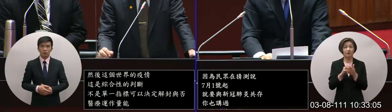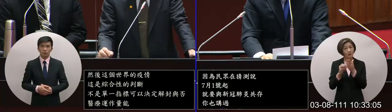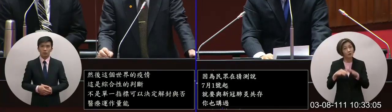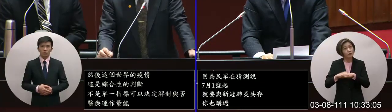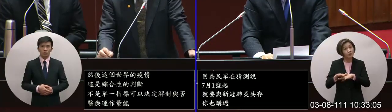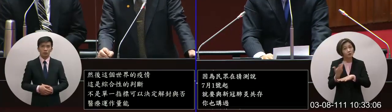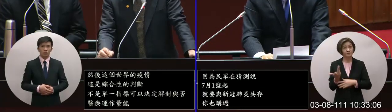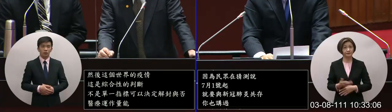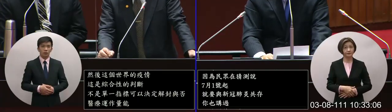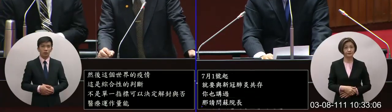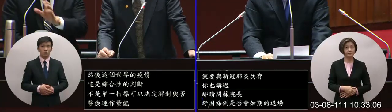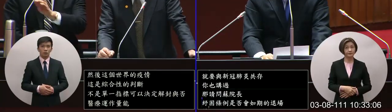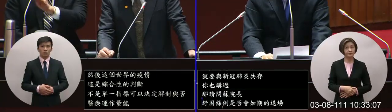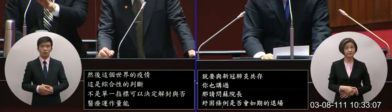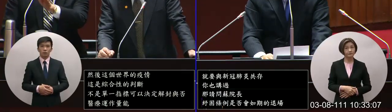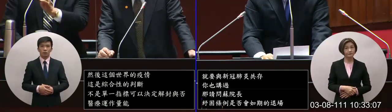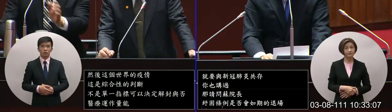场？